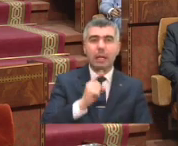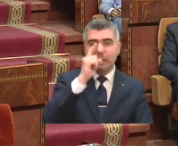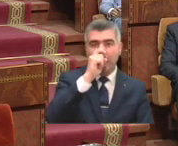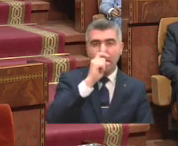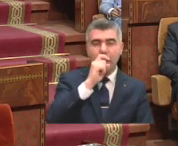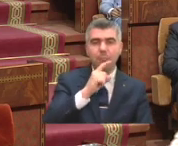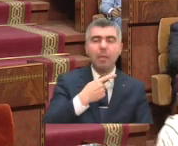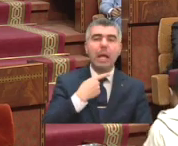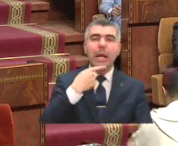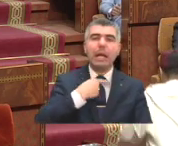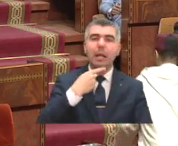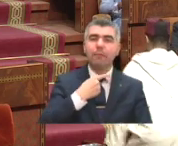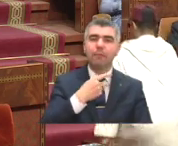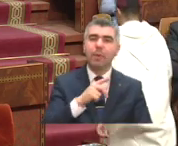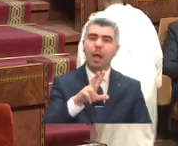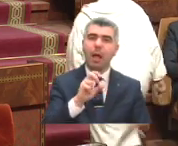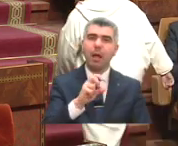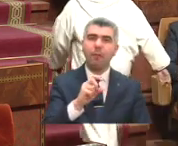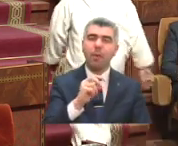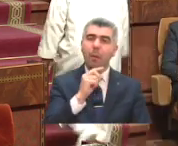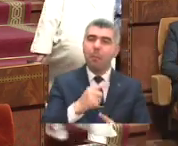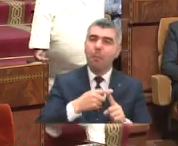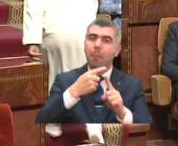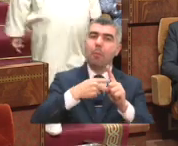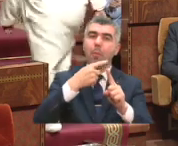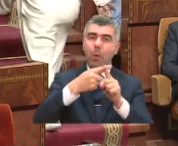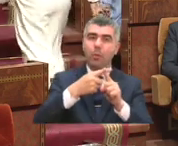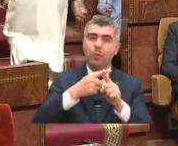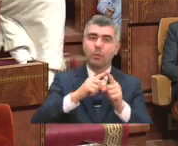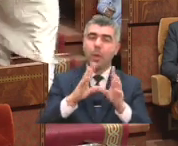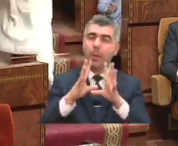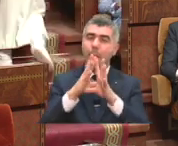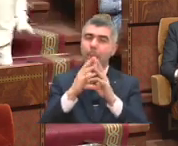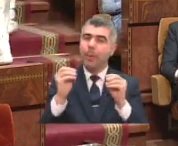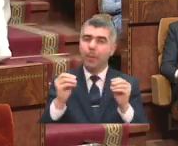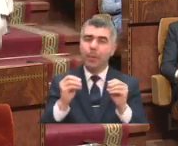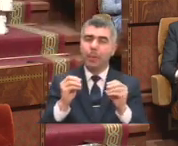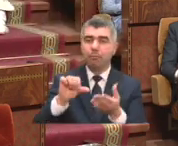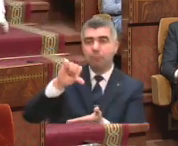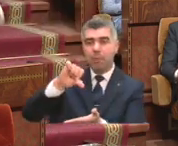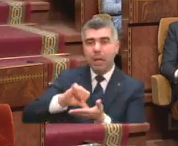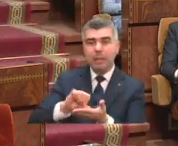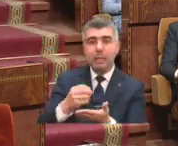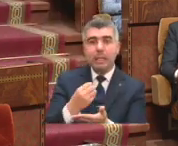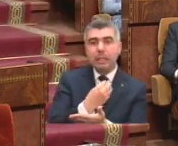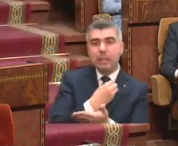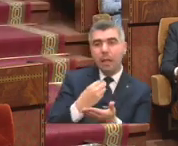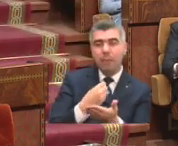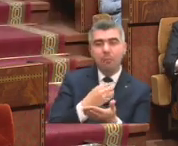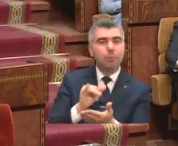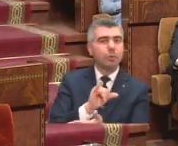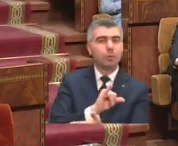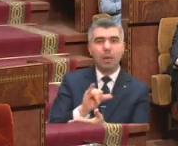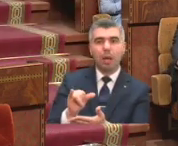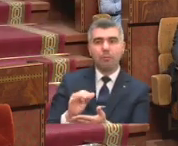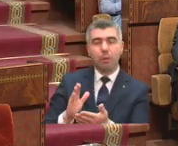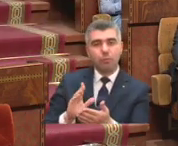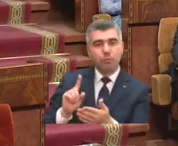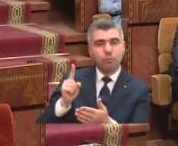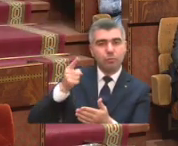منطقه الريف اللي كتعرف ارتفاع عدد المرضى وايضا غياب مركز العلاج في المنطقه، الشيء اللي كيخلي المرضى كيتوجهوا لمدن اخرى كوجده